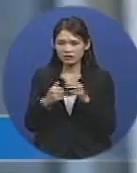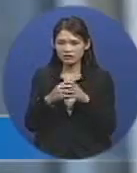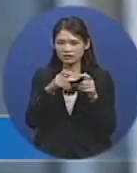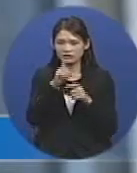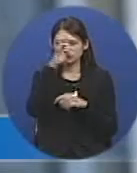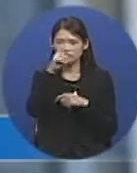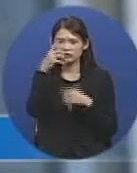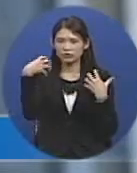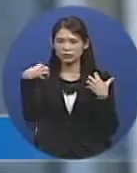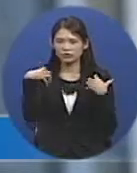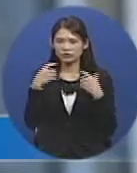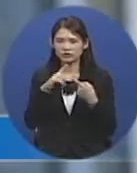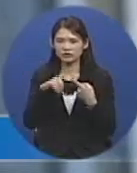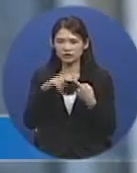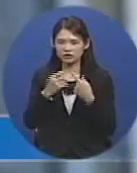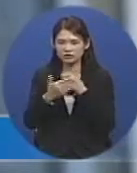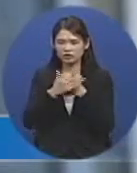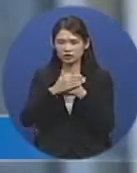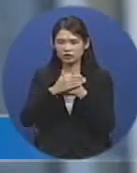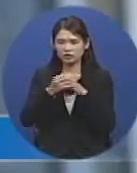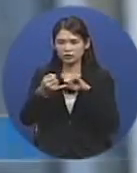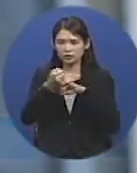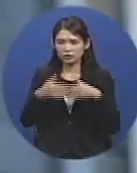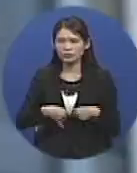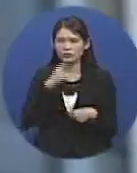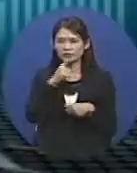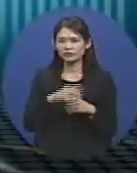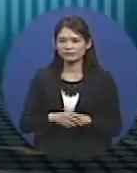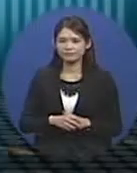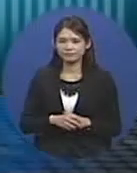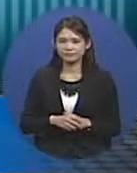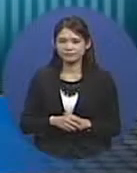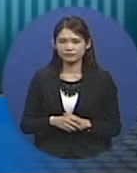지방정부별 미흡 분야에 대한 중앙정부의 지원책이 필요하다고 말했습니다.